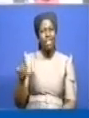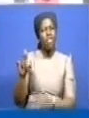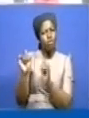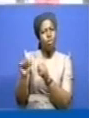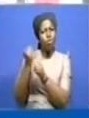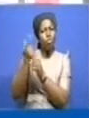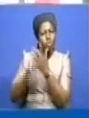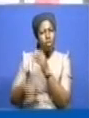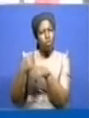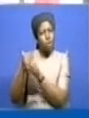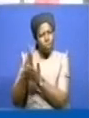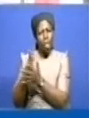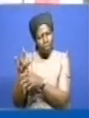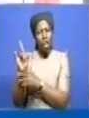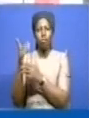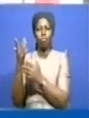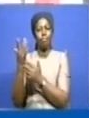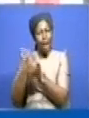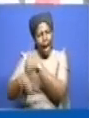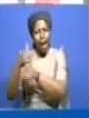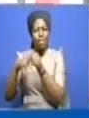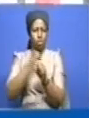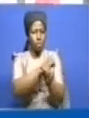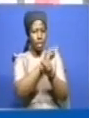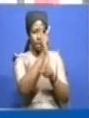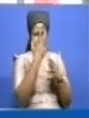kwa ujumla? Mimi singependa